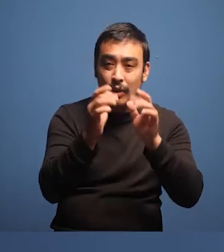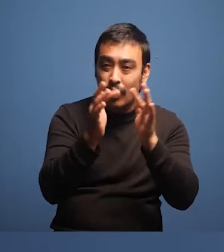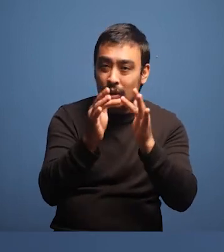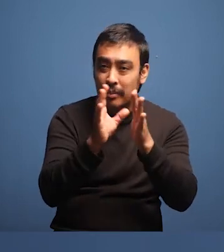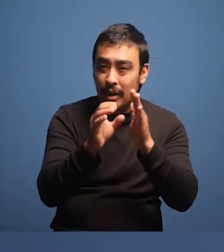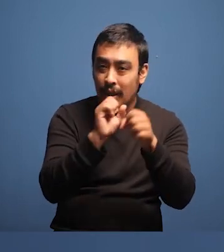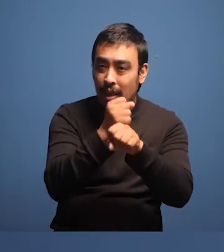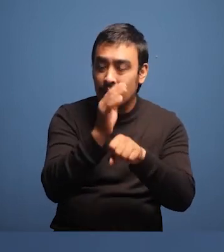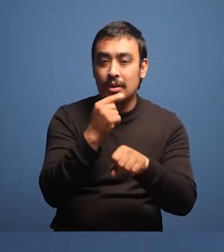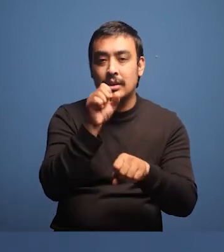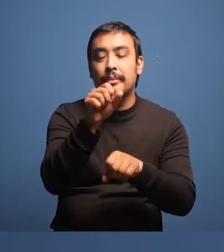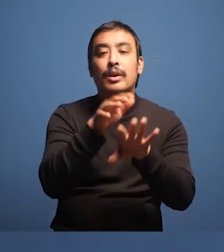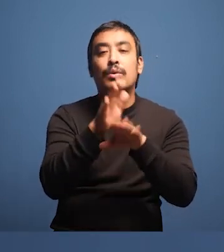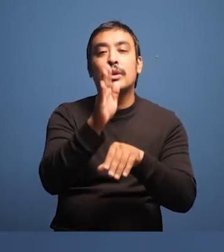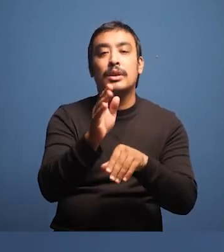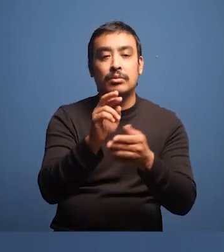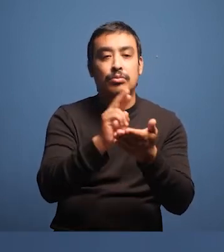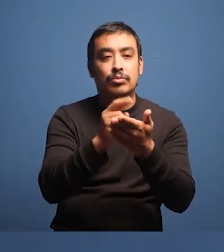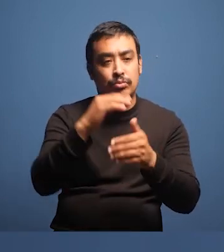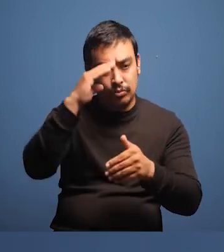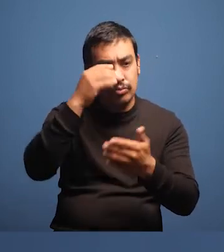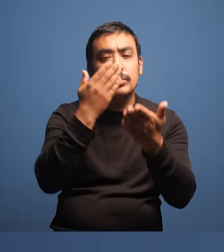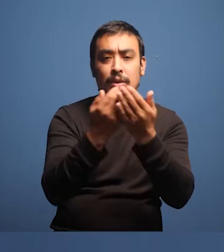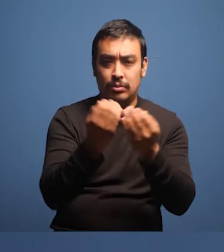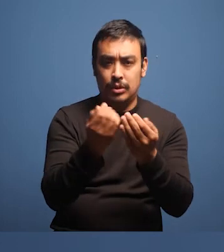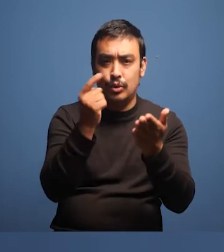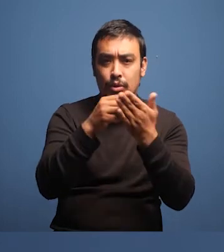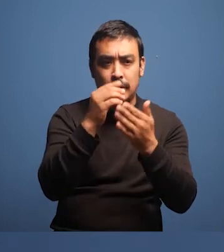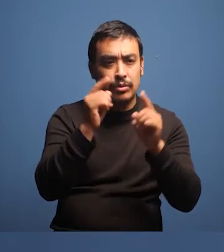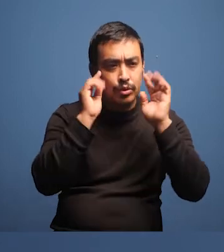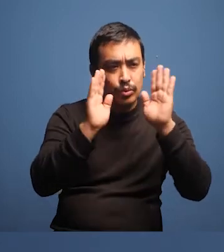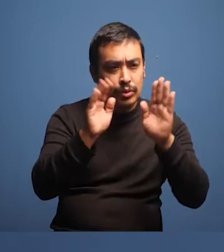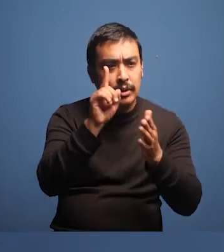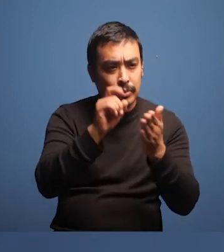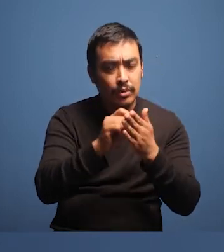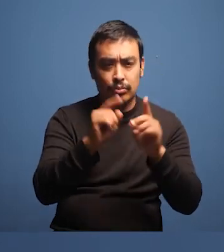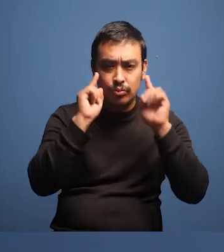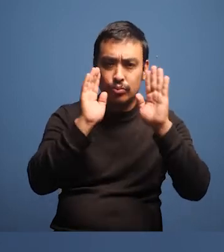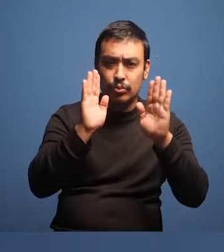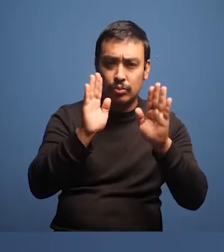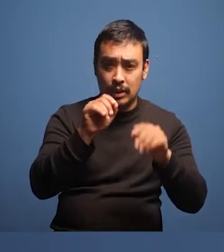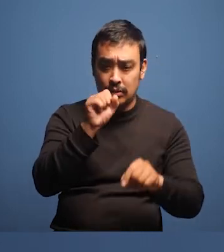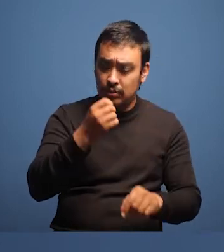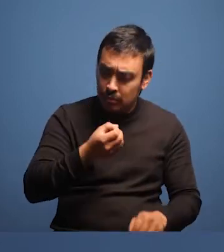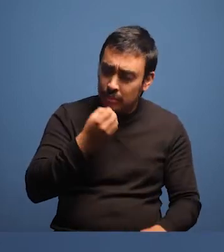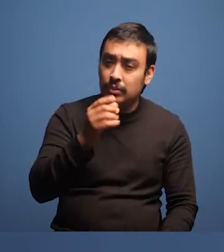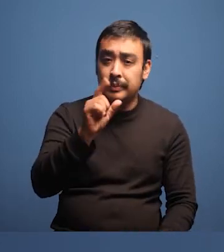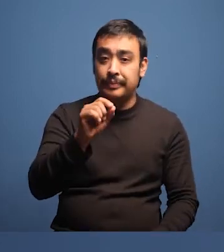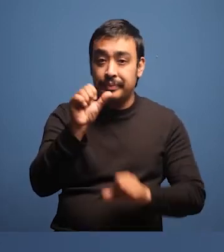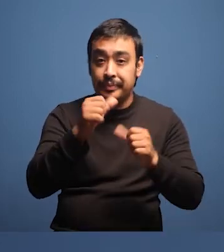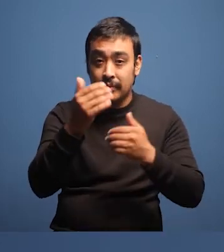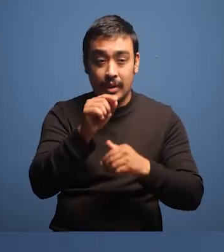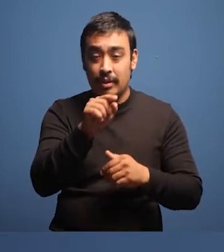हुनुभएको छ भने हजुरहरूले चाहिँ रिपोर्ट गर्न सक्नुहुन्छ। उहाँहरूलाई चाहिँ सुरुमा वार्निङ दिएर कि तपाईँहरूले स्पिक आउट गर्नुपर्छ, किनभने जबसम्म